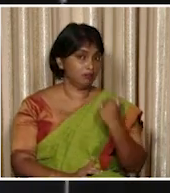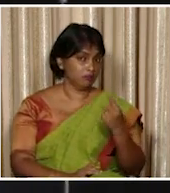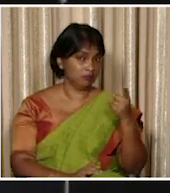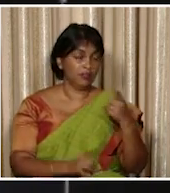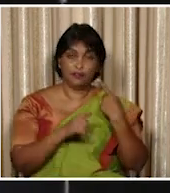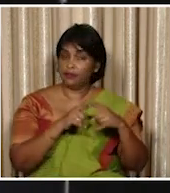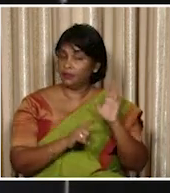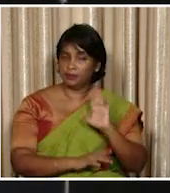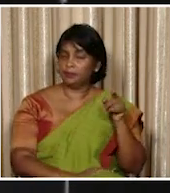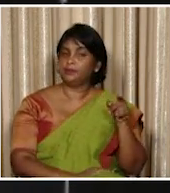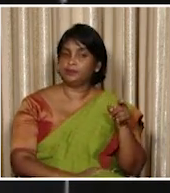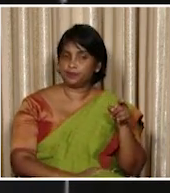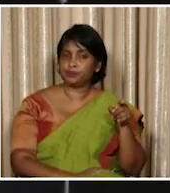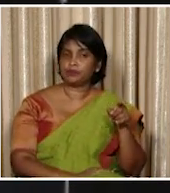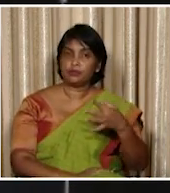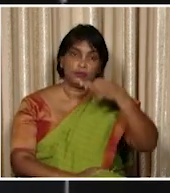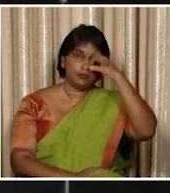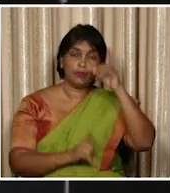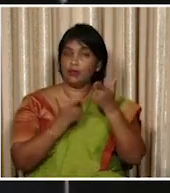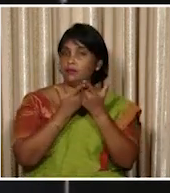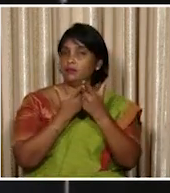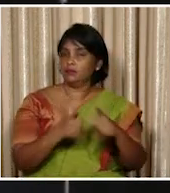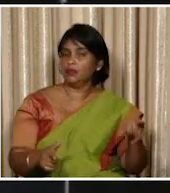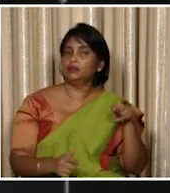නෙවෙයි සිංහල භාෂාව